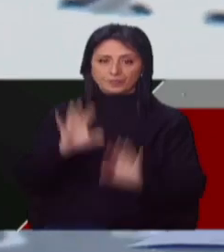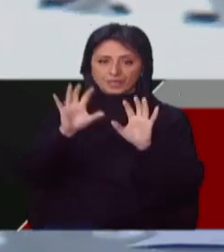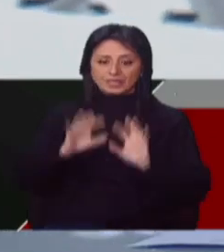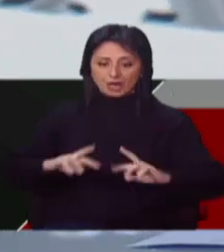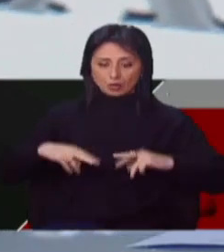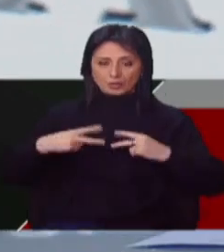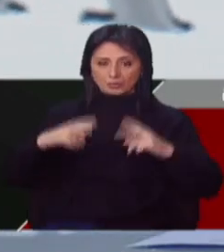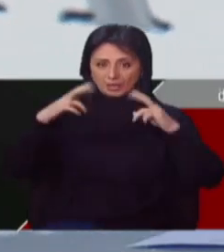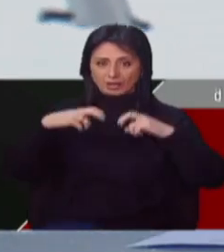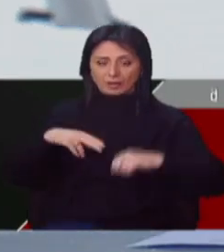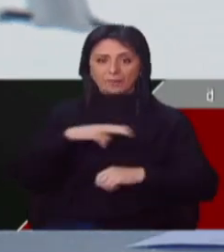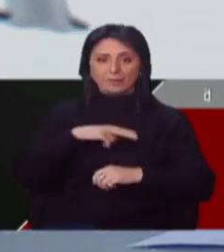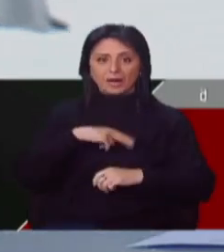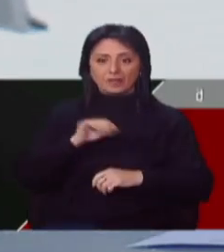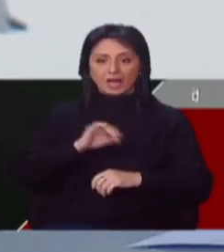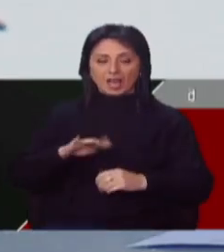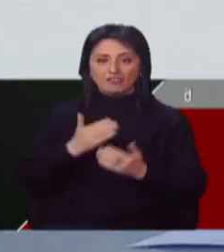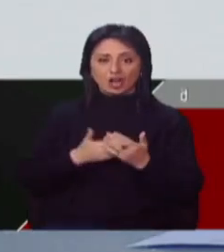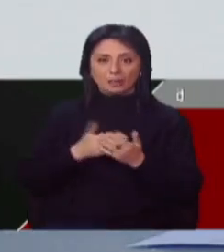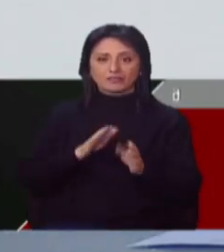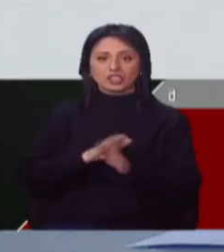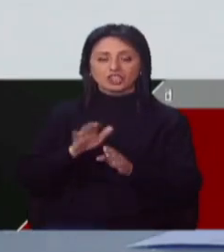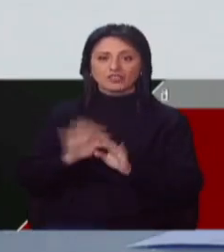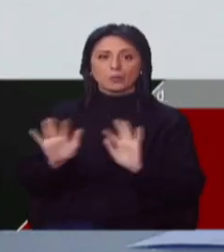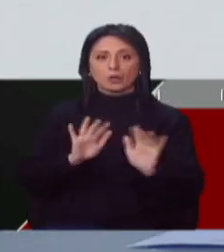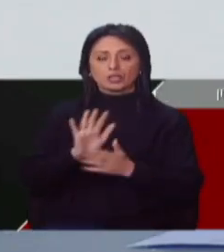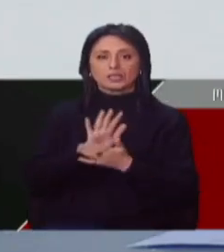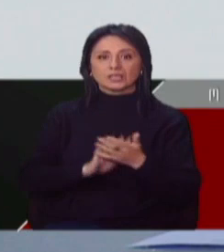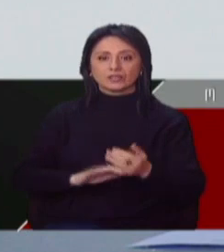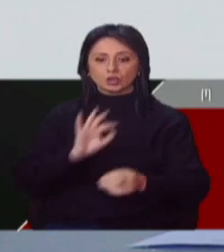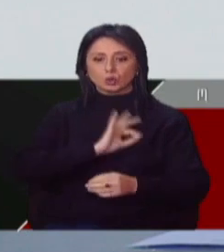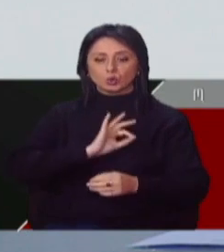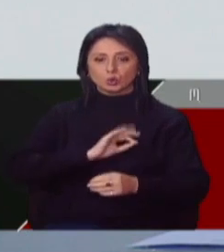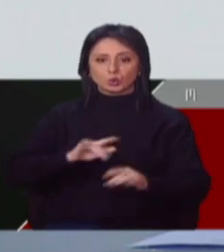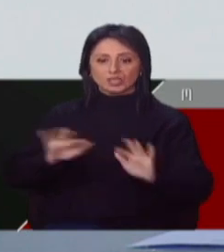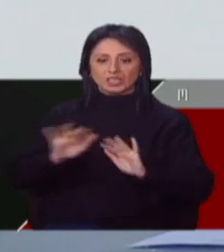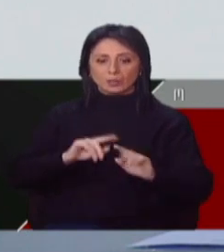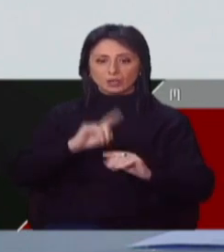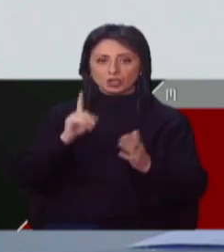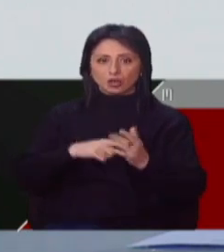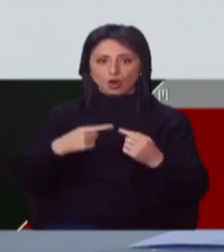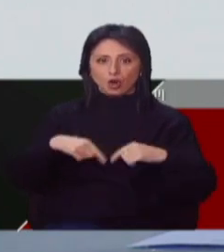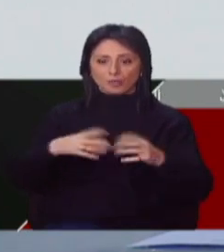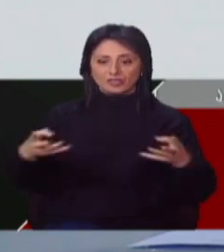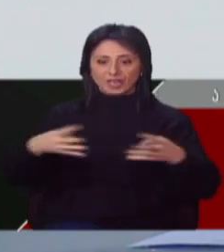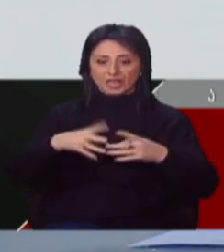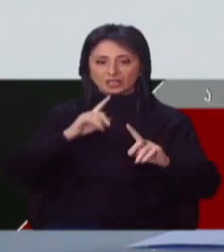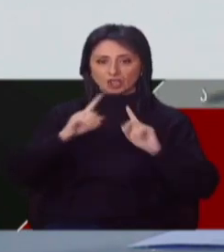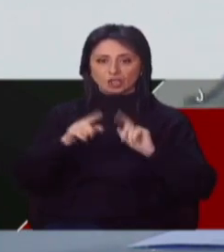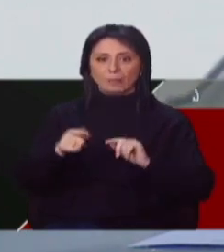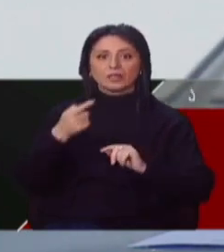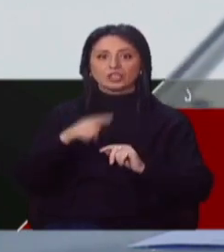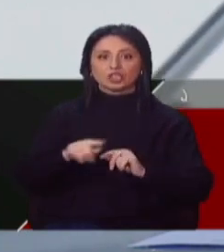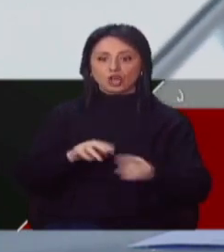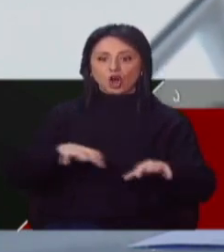Sacanem de bolțile bebisganhiwa, parlamentul euro recomandăția bișestrului bis procesi grzeldeba. Juridul de sa procedură sa gata comitete bisgaertie nebostoma zeam tu